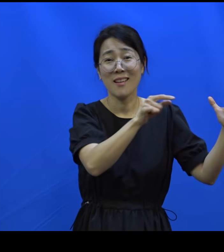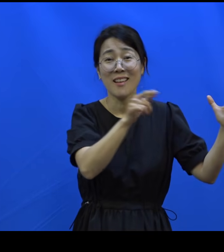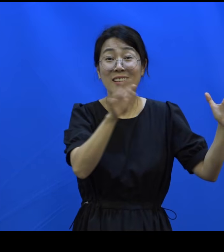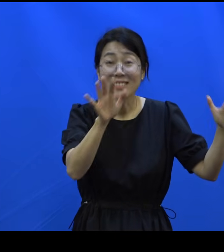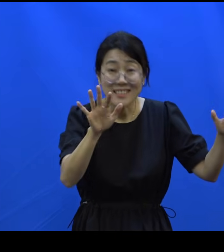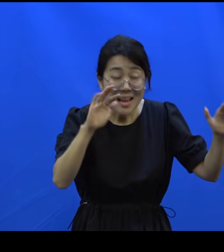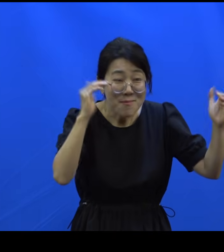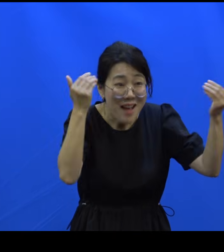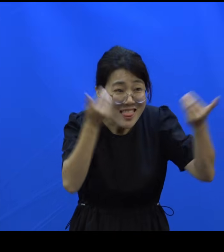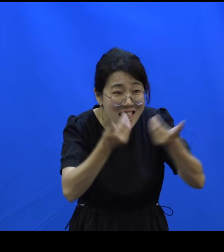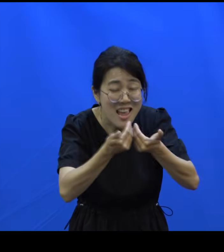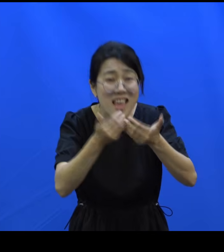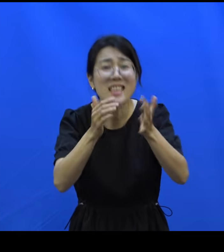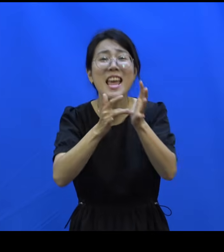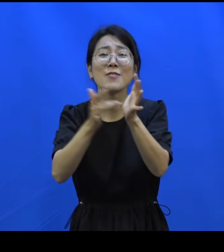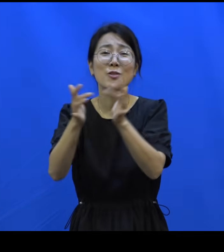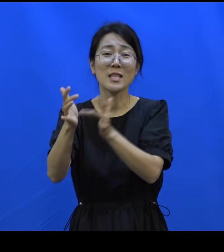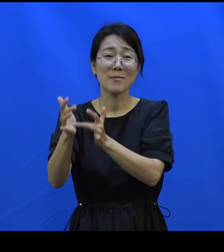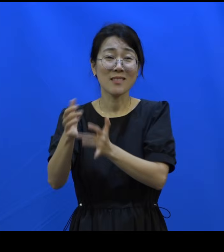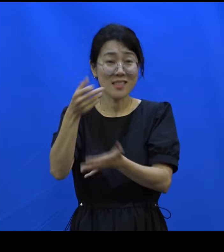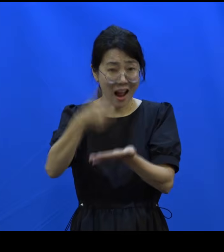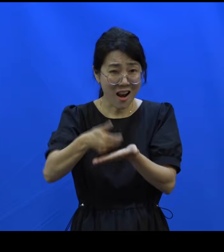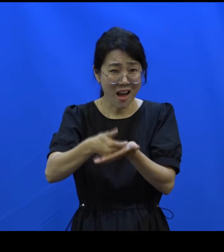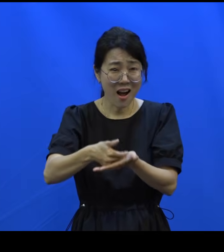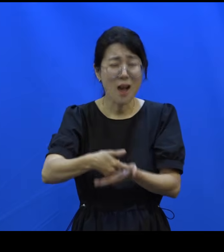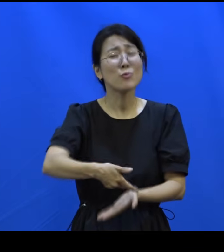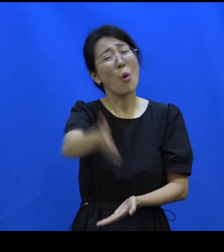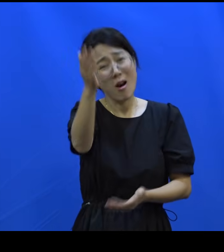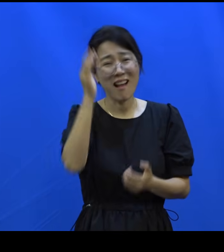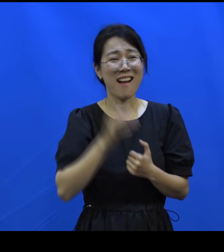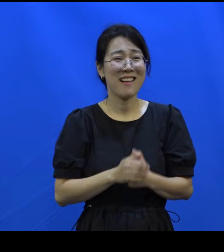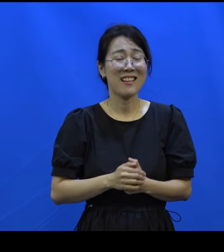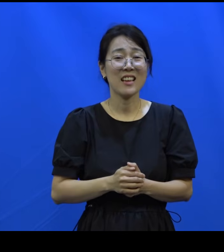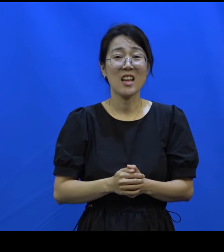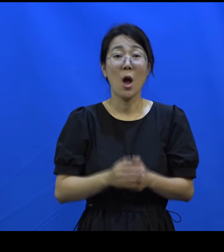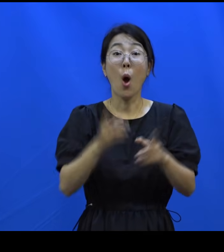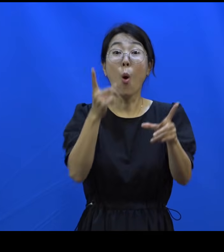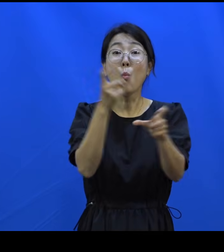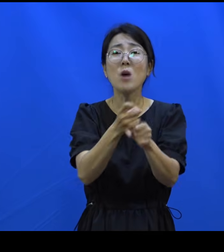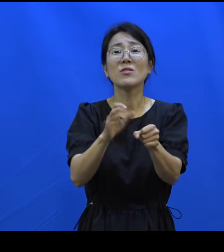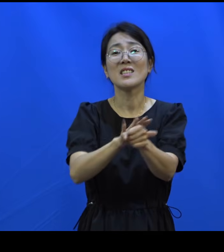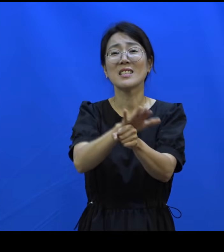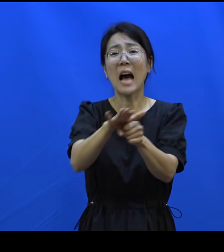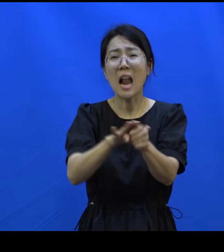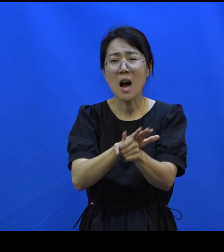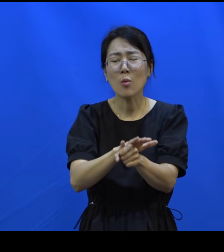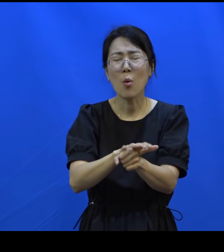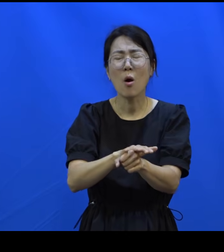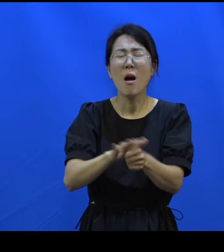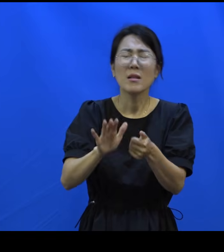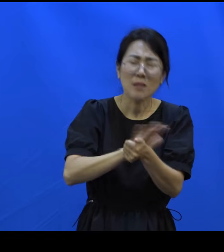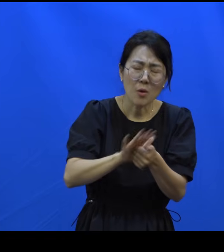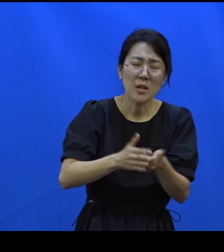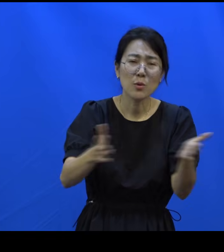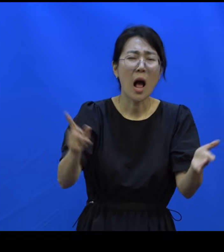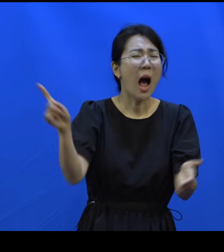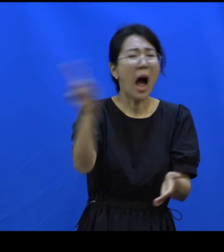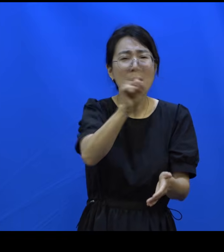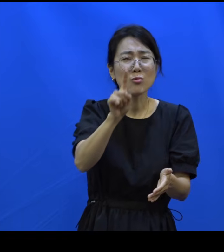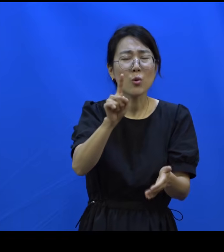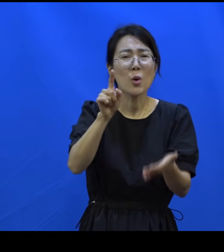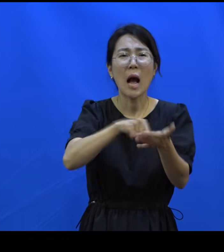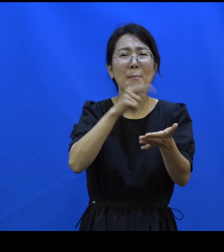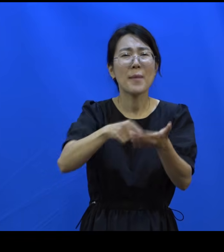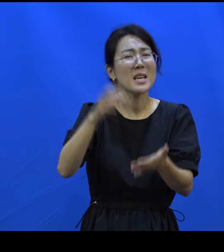우리에게 보여주십니다. 누가복음 6장 35절에 오직 너희는 원수를 사랑하고 선대하며 아무것도 바라지 말고 꾸어주라.